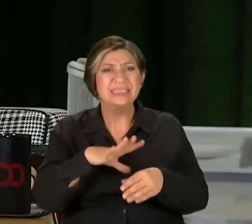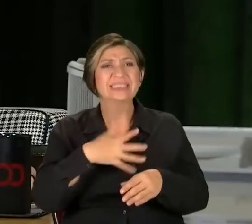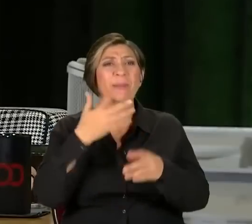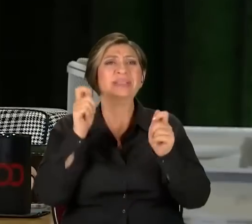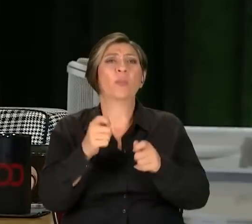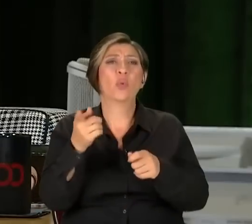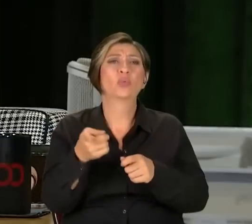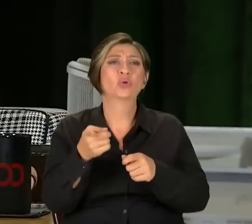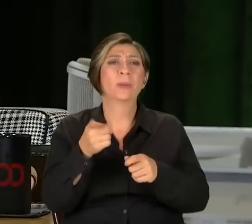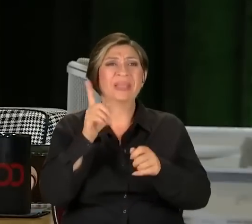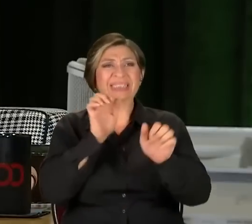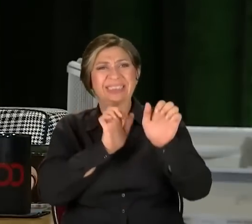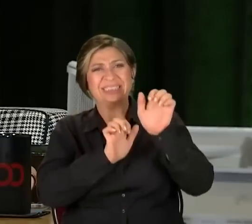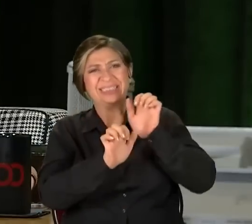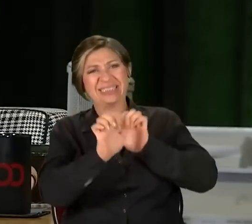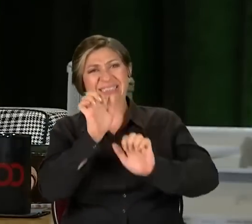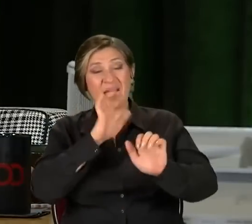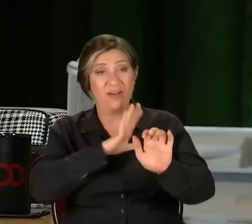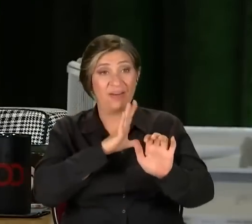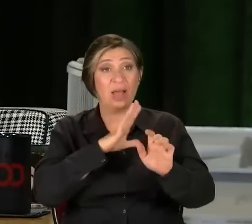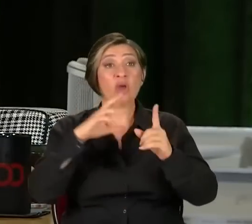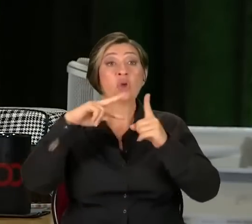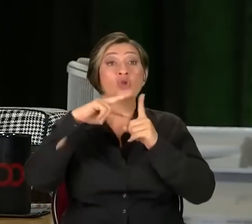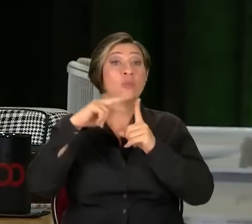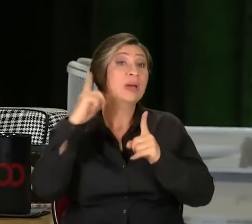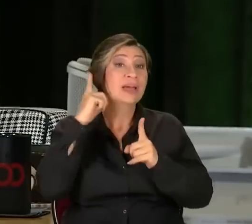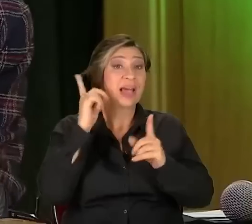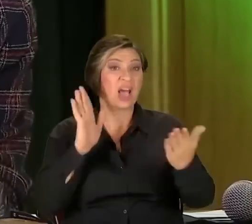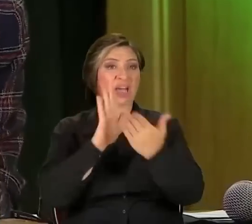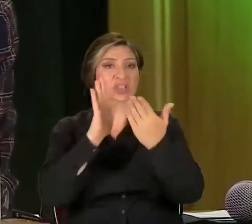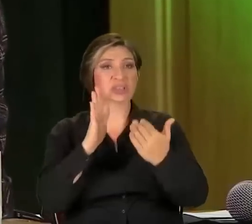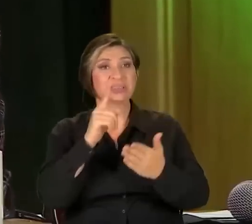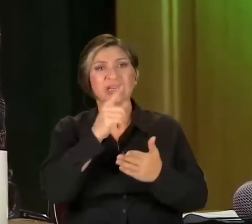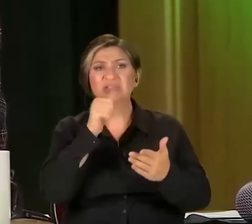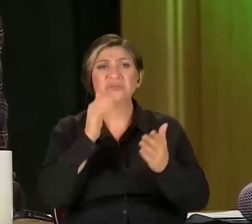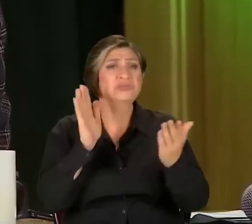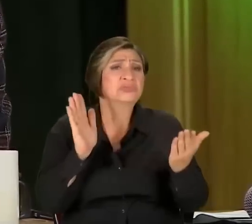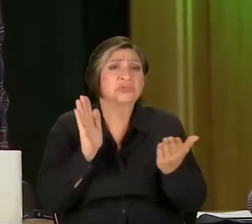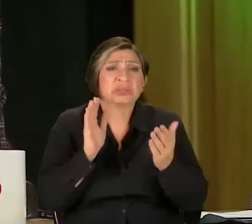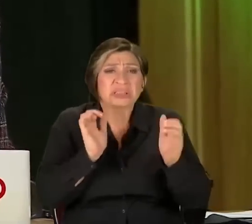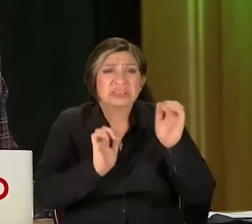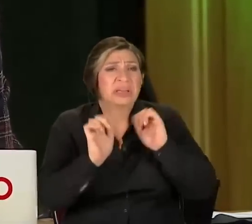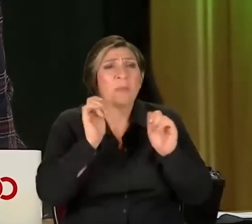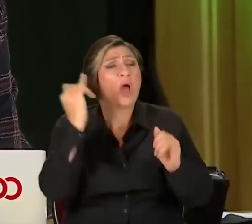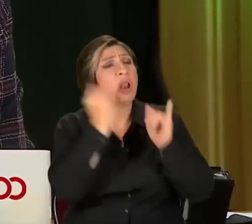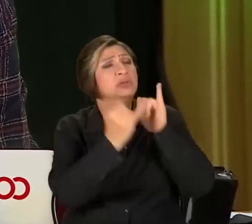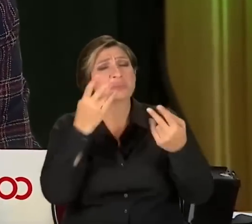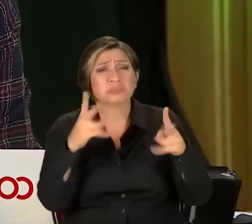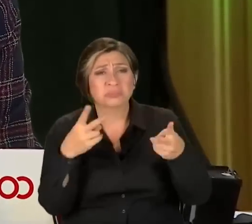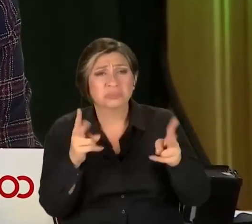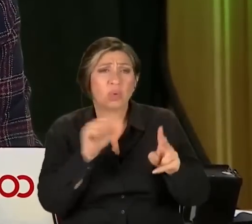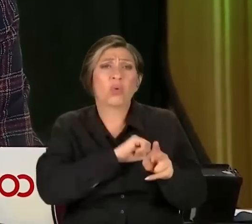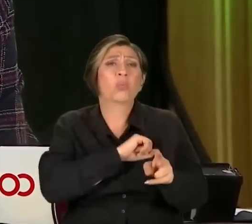istemez. Yani evet, bir direnme var. Platformda YouTuber'lara da karşı. Evet, evet, bravo. Bir direnme var. Sen hiç direnmiyorsun. Yani eleştirilmekten